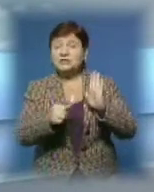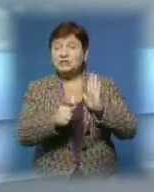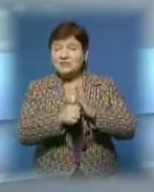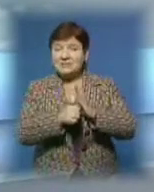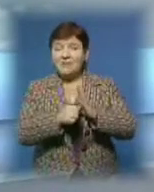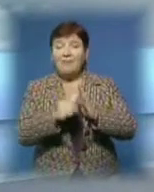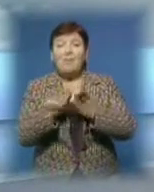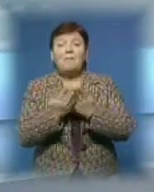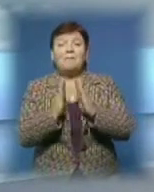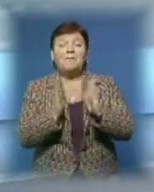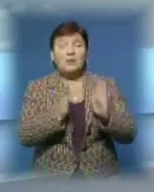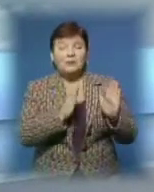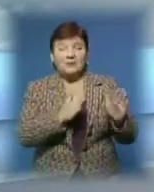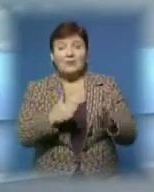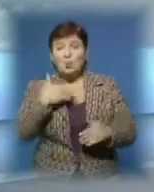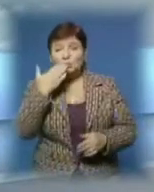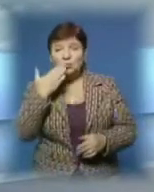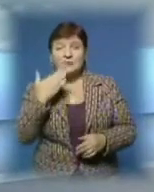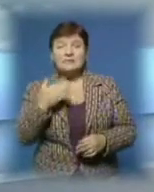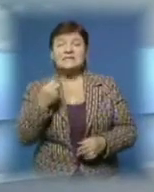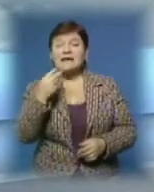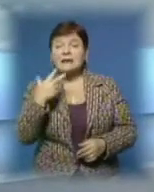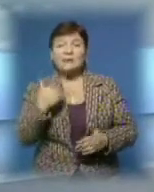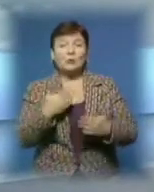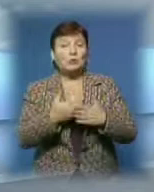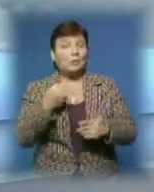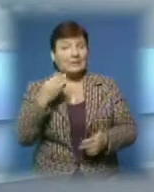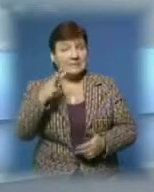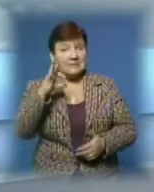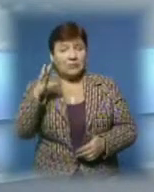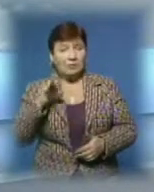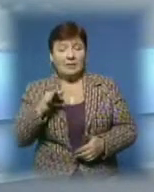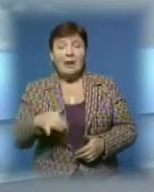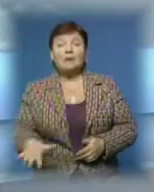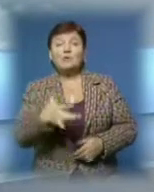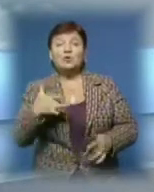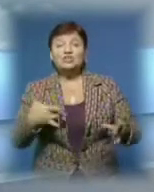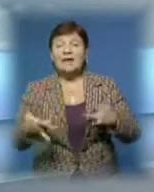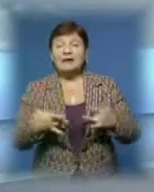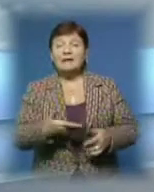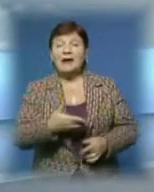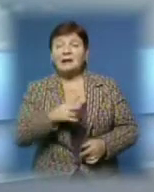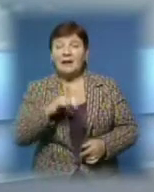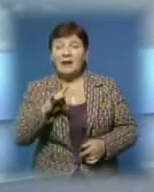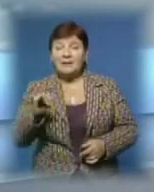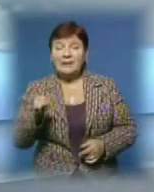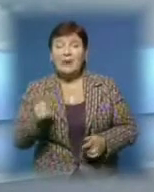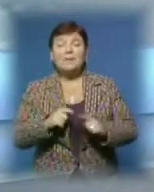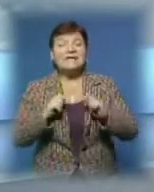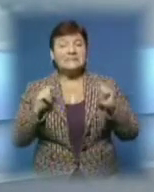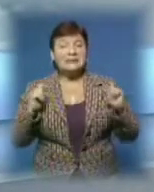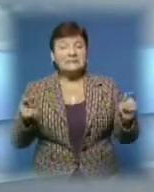установ Ужгорода. В святковий день з 13 до 15.00 на площі Театральній відбудеться флешмоб та стендова